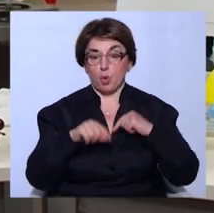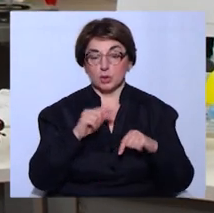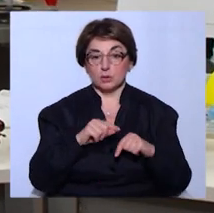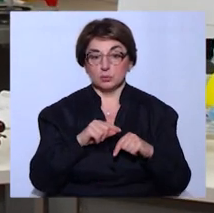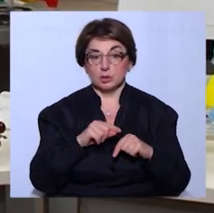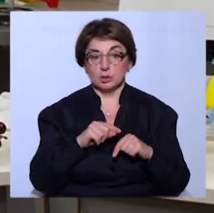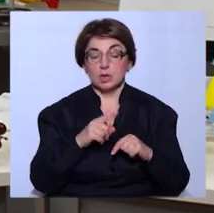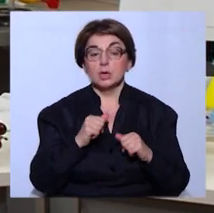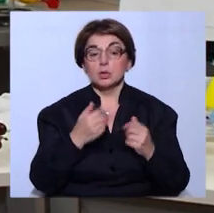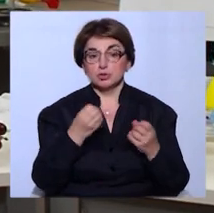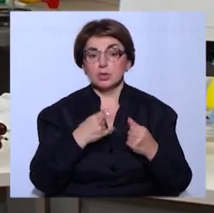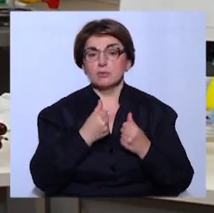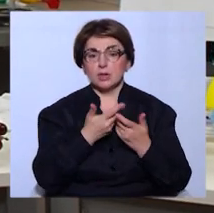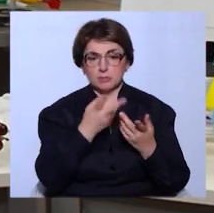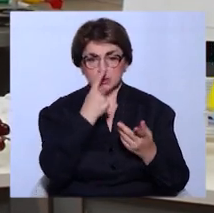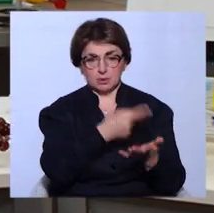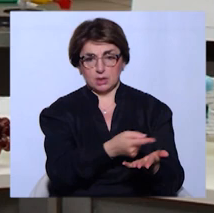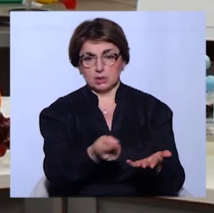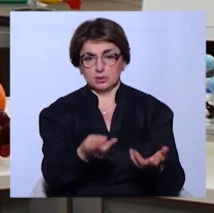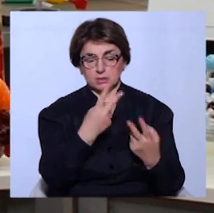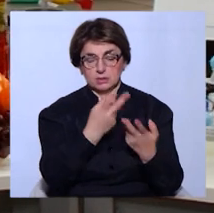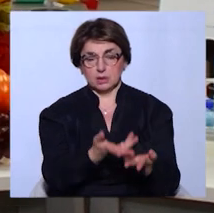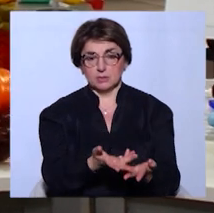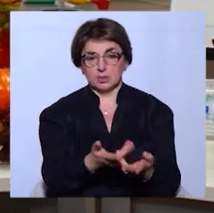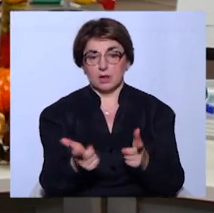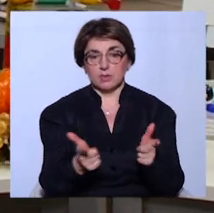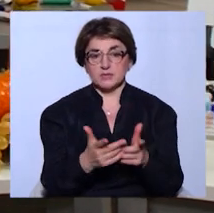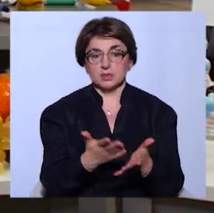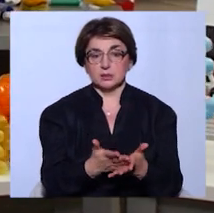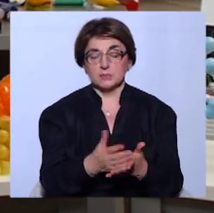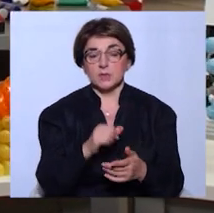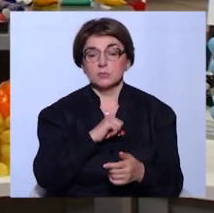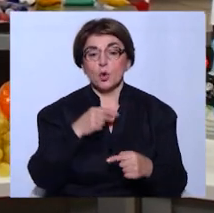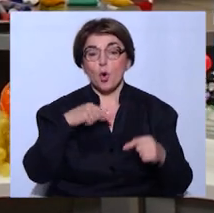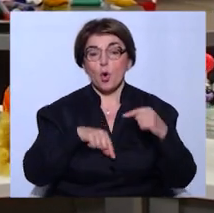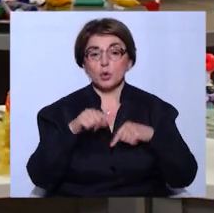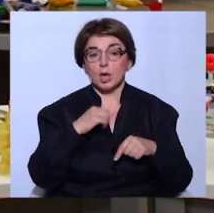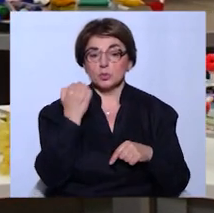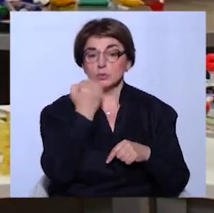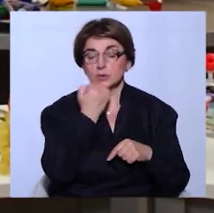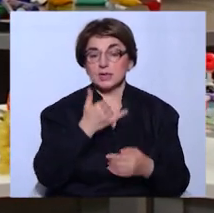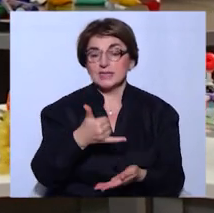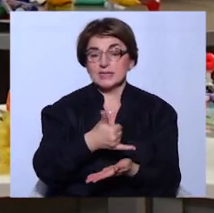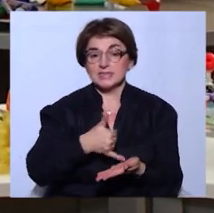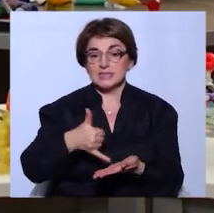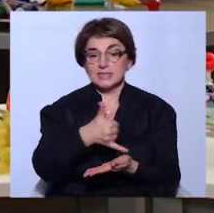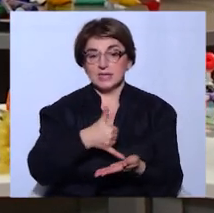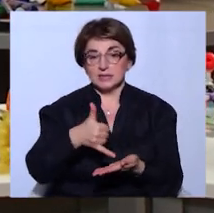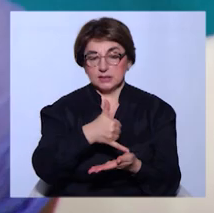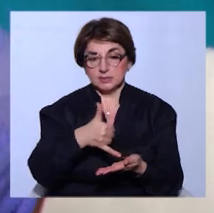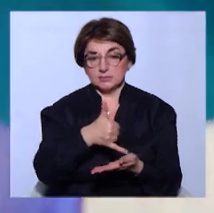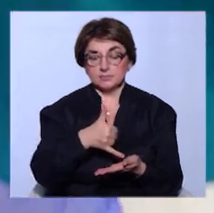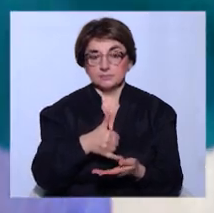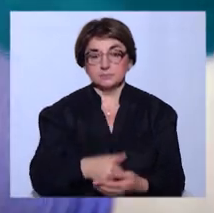მოგიმზადეთ საილუსტრაციოდ. ორგანული ნივთიერებებია ზეთი, მე ჩამოვთვლი იმ პროდუქტს, რომელსაც ჩვენ ძალიან კარგად იცნობ